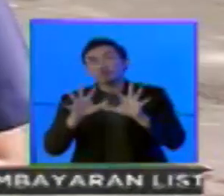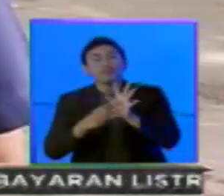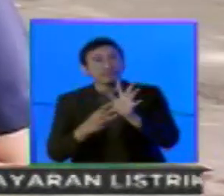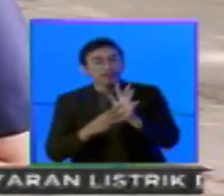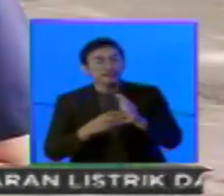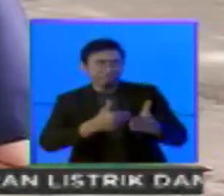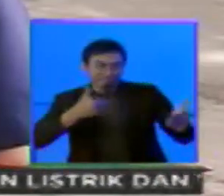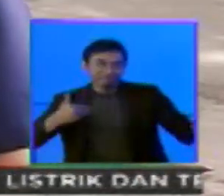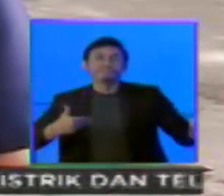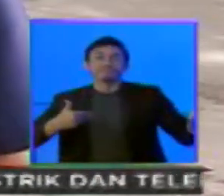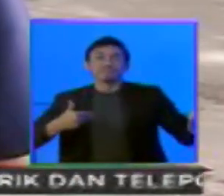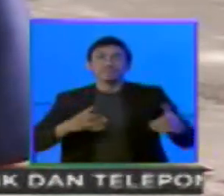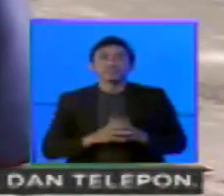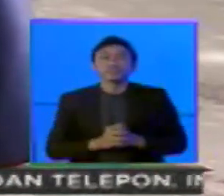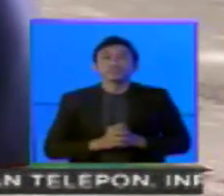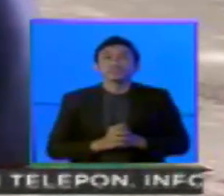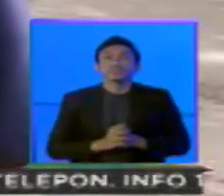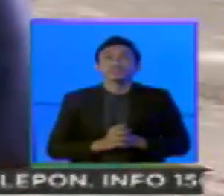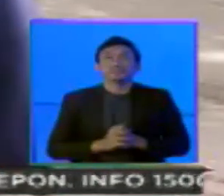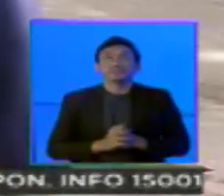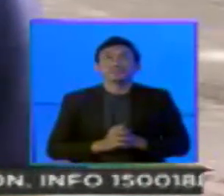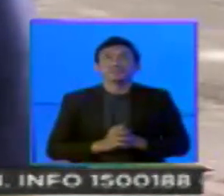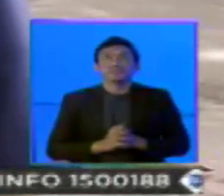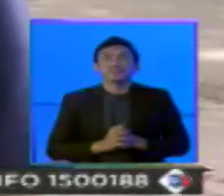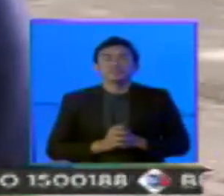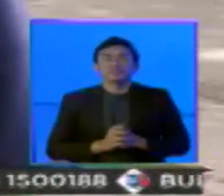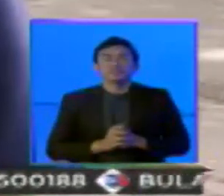Dari Tangerang, Vena Malinda, Irian Syah, Wahyudi, Stephen Patinama, iNews melaporkan.